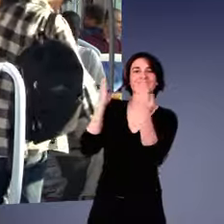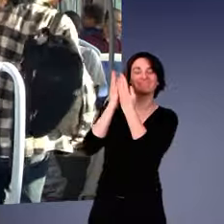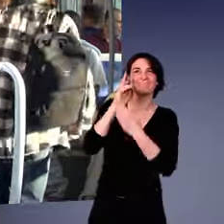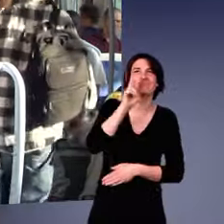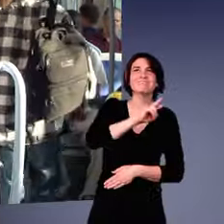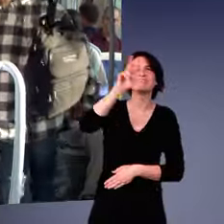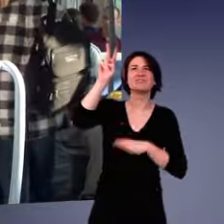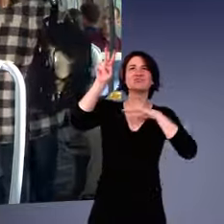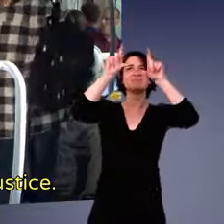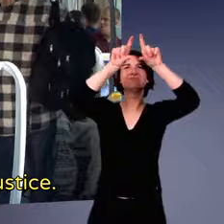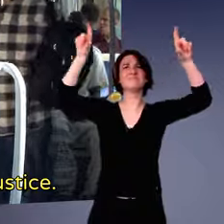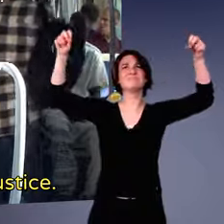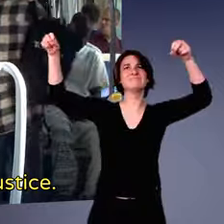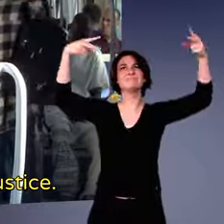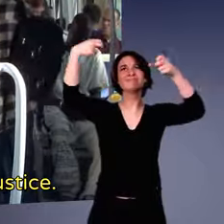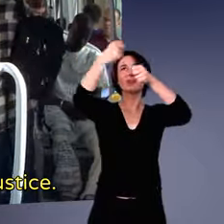visuel et